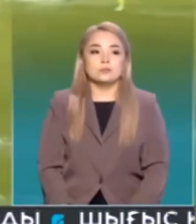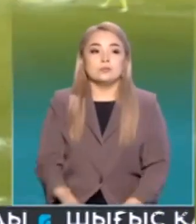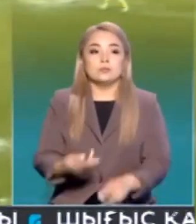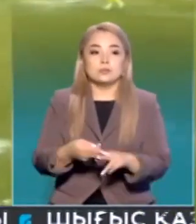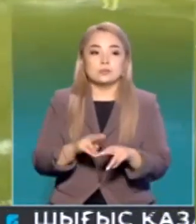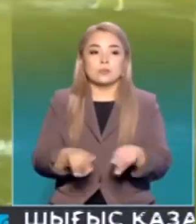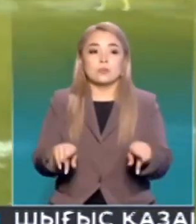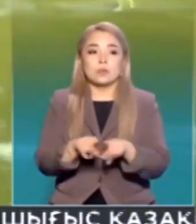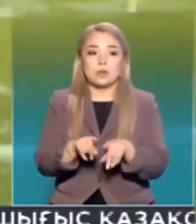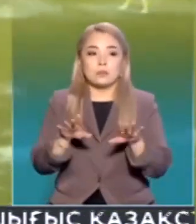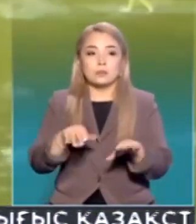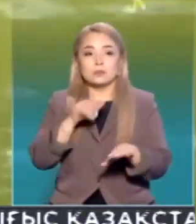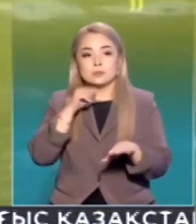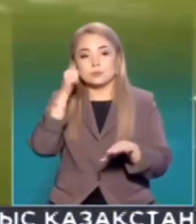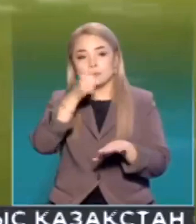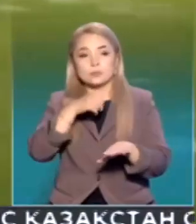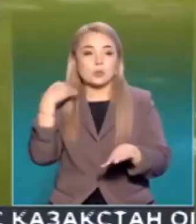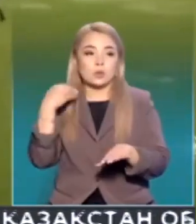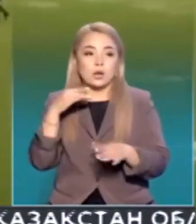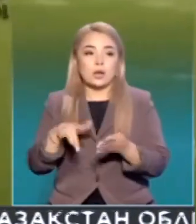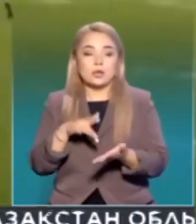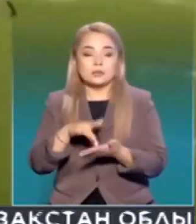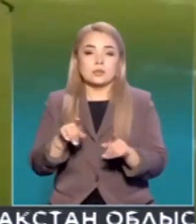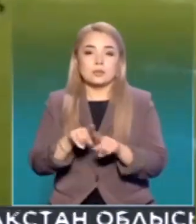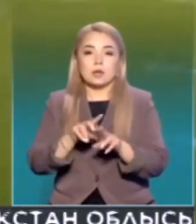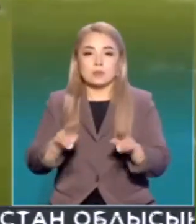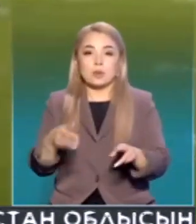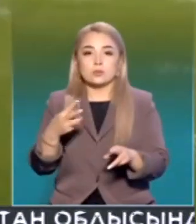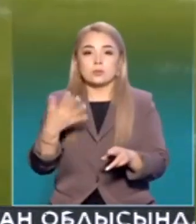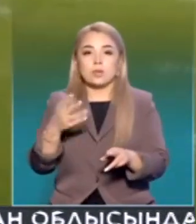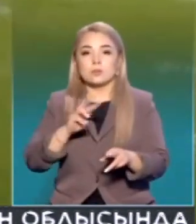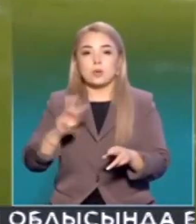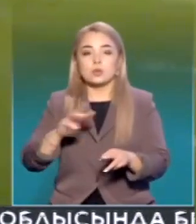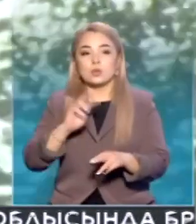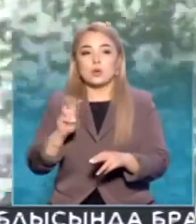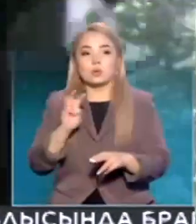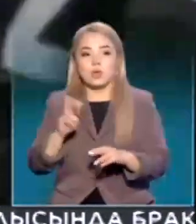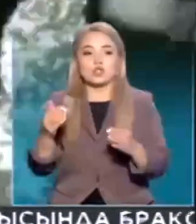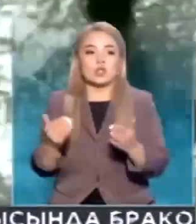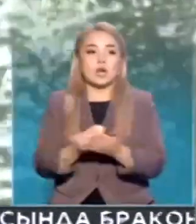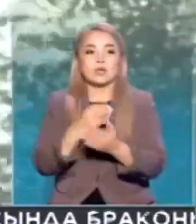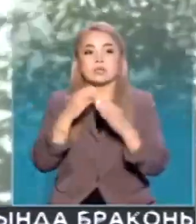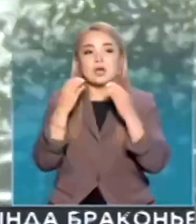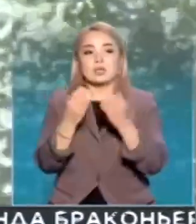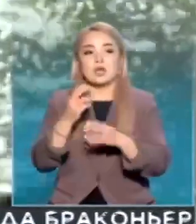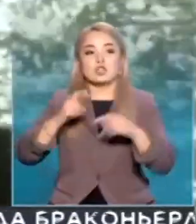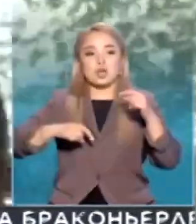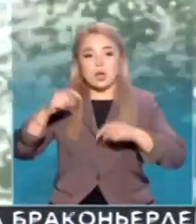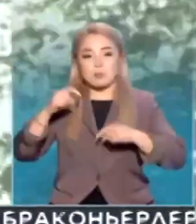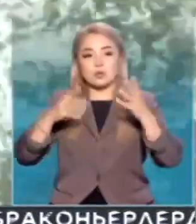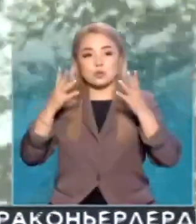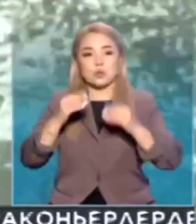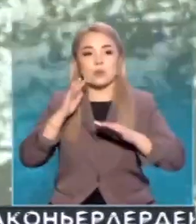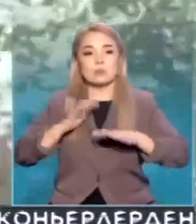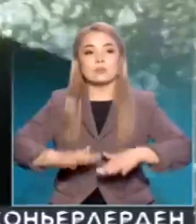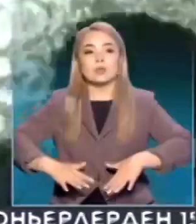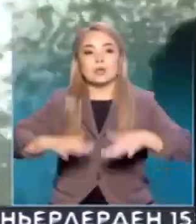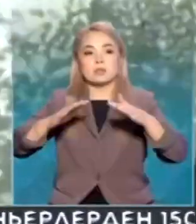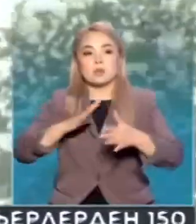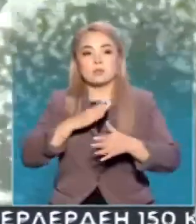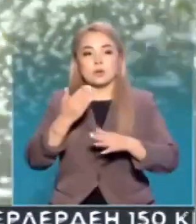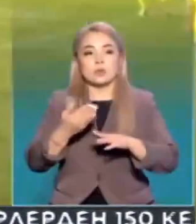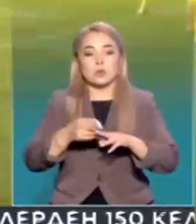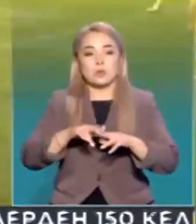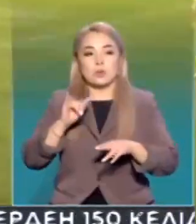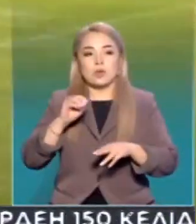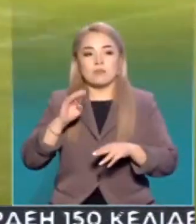Осыған ұқсас жағдай былтыр Түркістан қаласында да болған еді. 35 миллион долларға салынған су жаңа стадион жаңбыр жауған күні суға толып кеткен болатын.